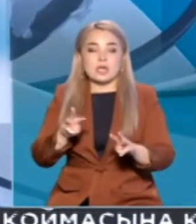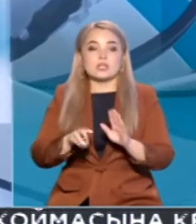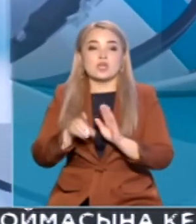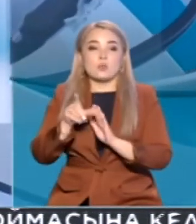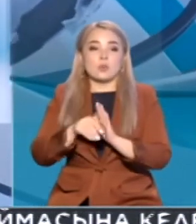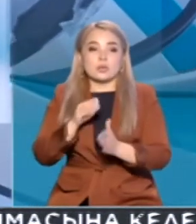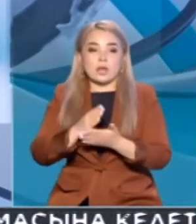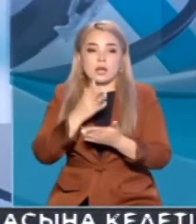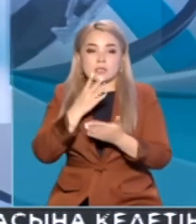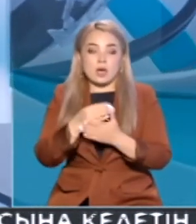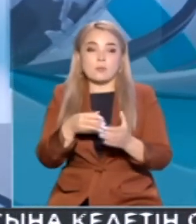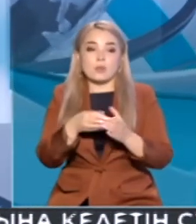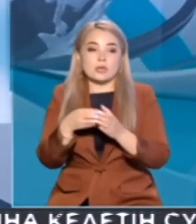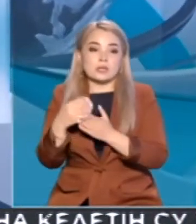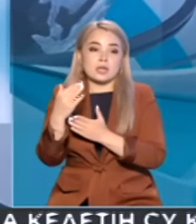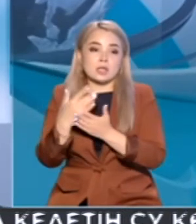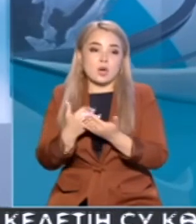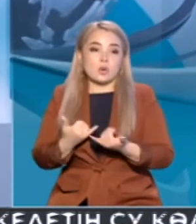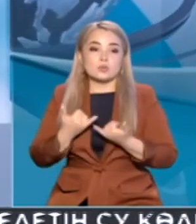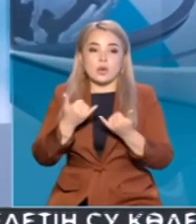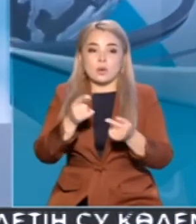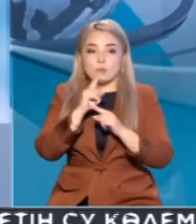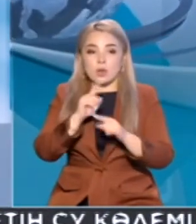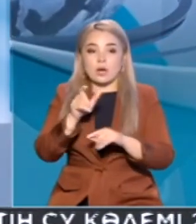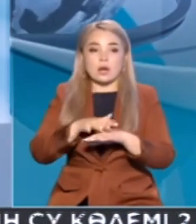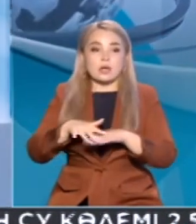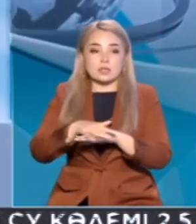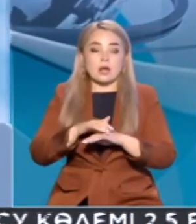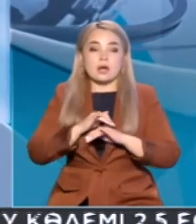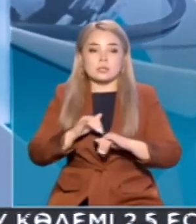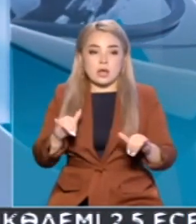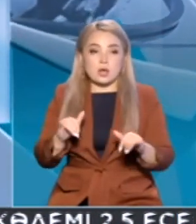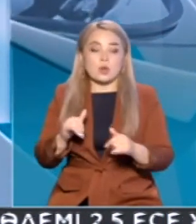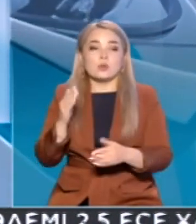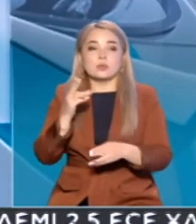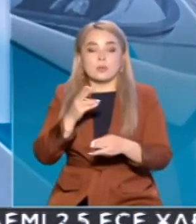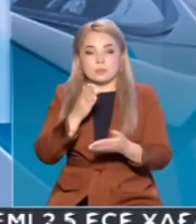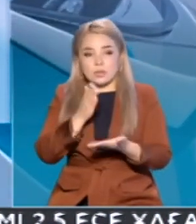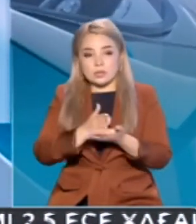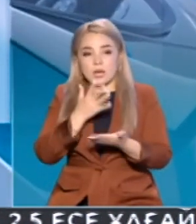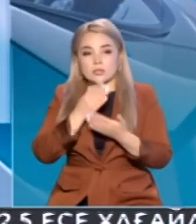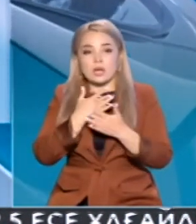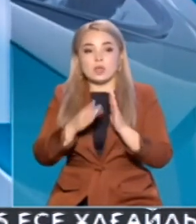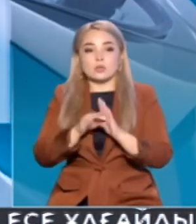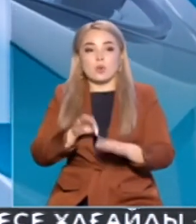сайлау партиялық тізіммен ұсынылмайды. Енді халық тең және төте сайлау өткізеді.